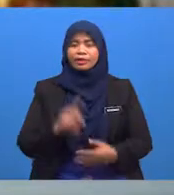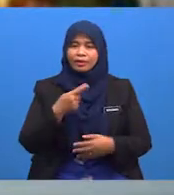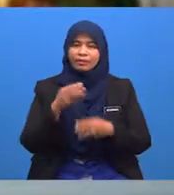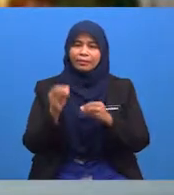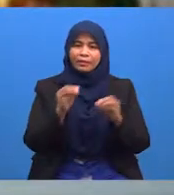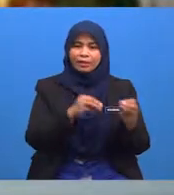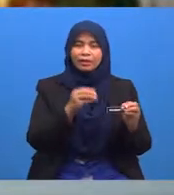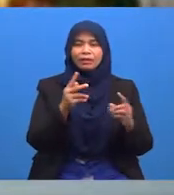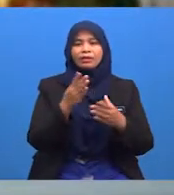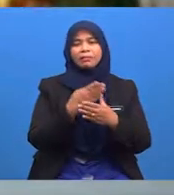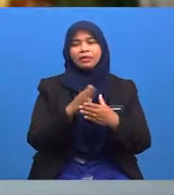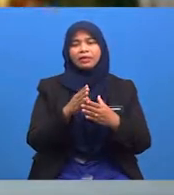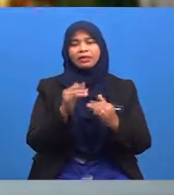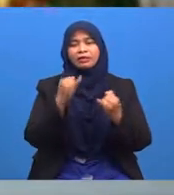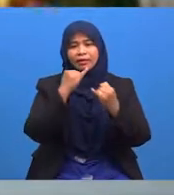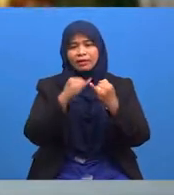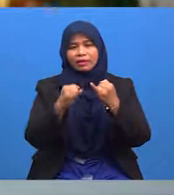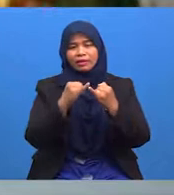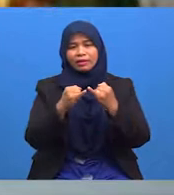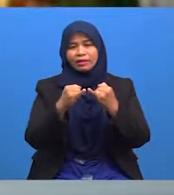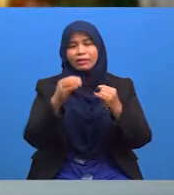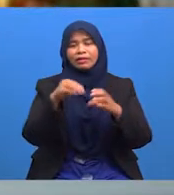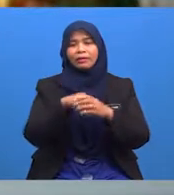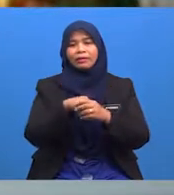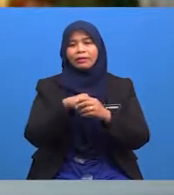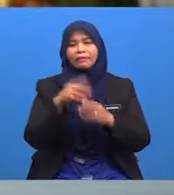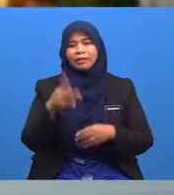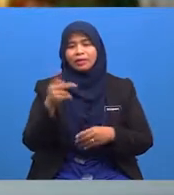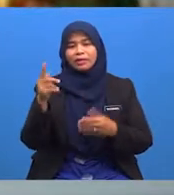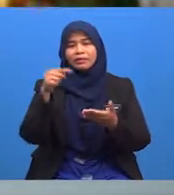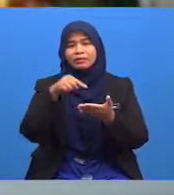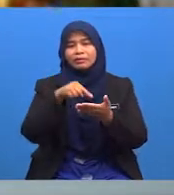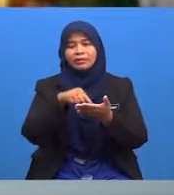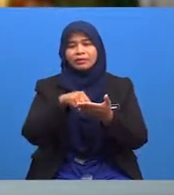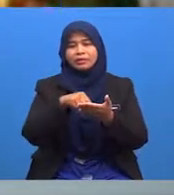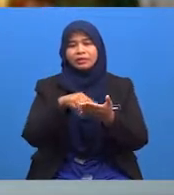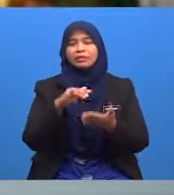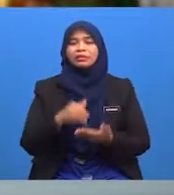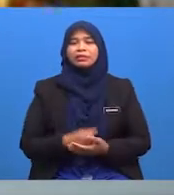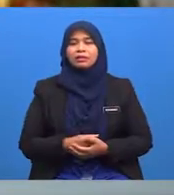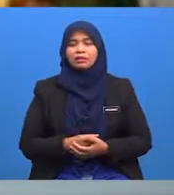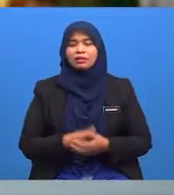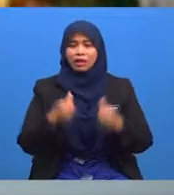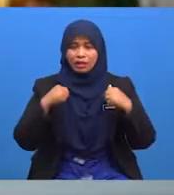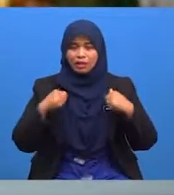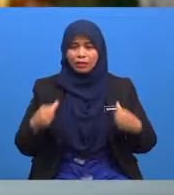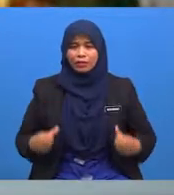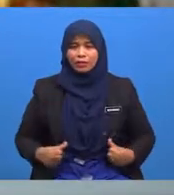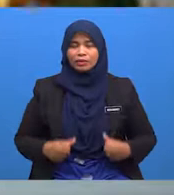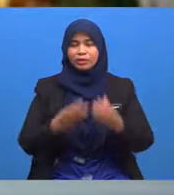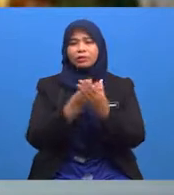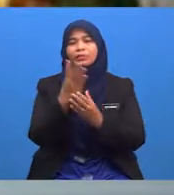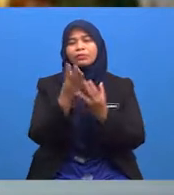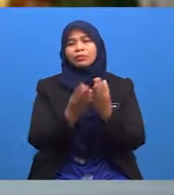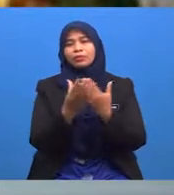Kita beralih ke bahagian terakhir dalam hal ini, iaitu anggota wuduk berbalut